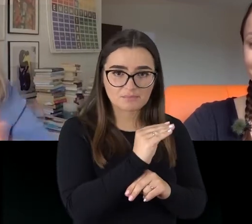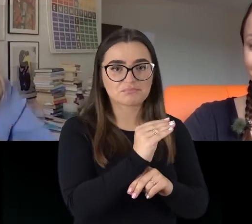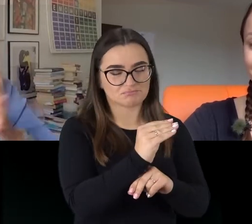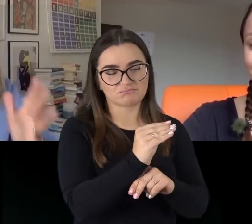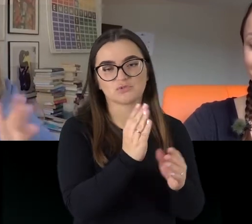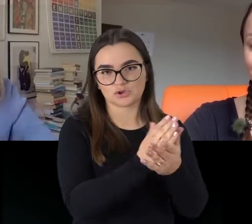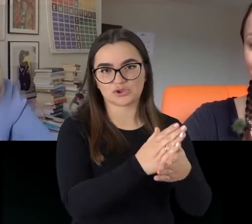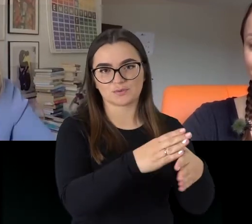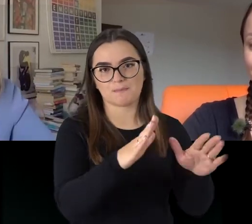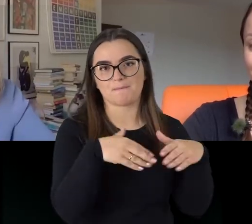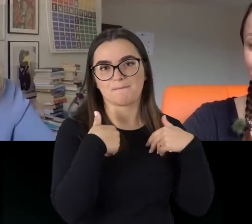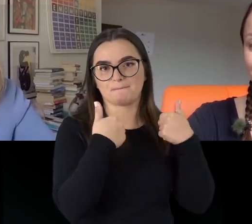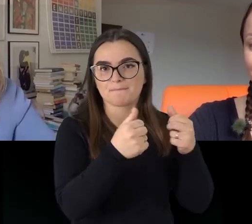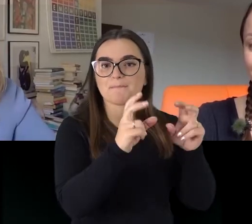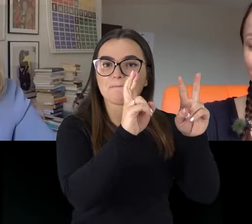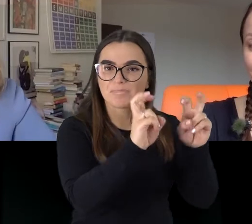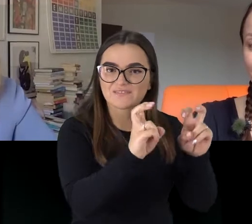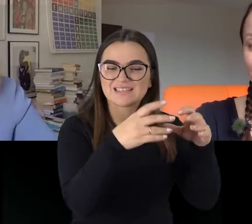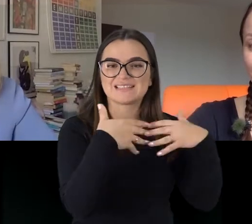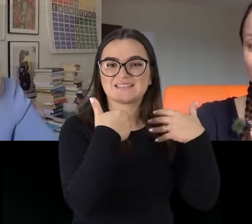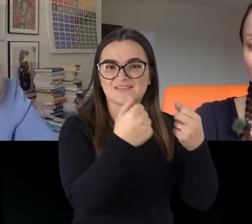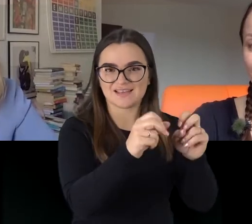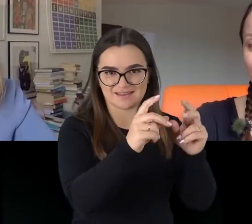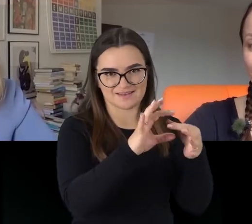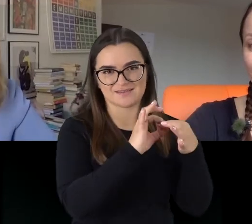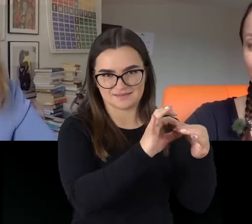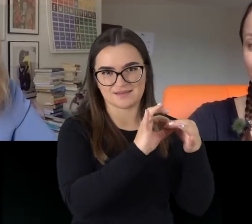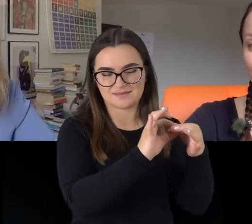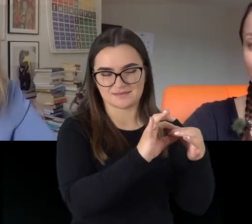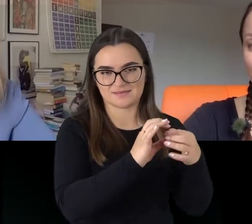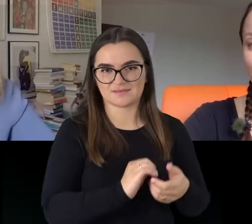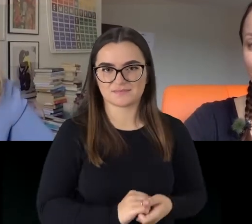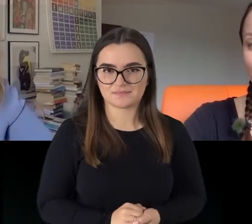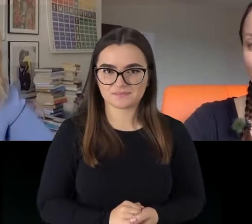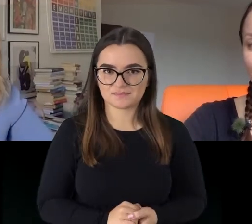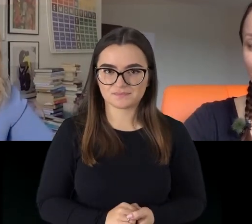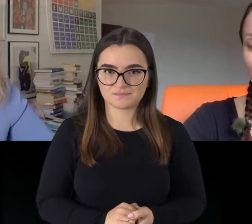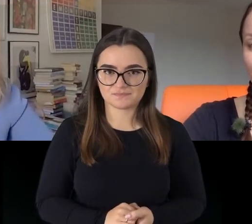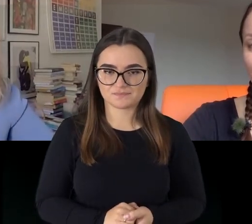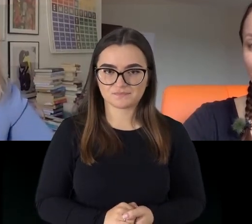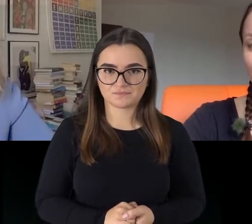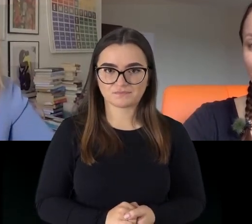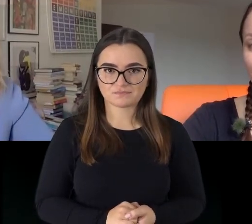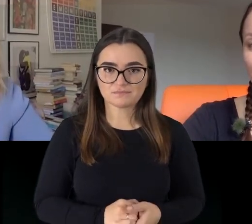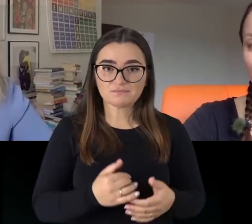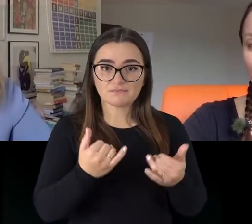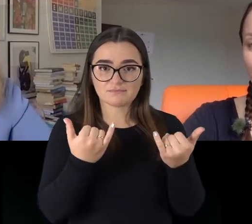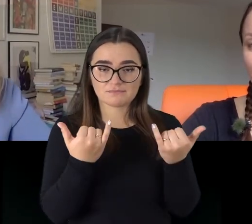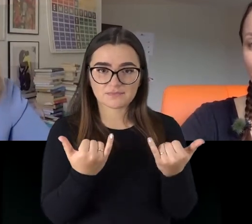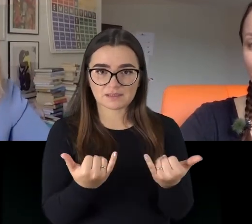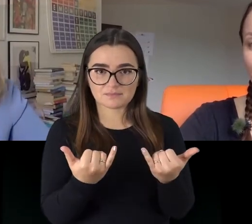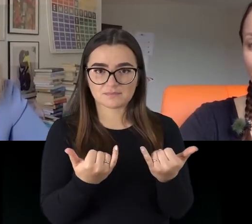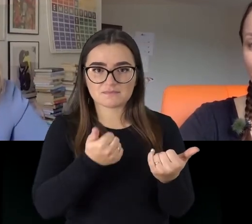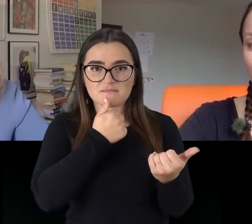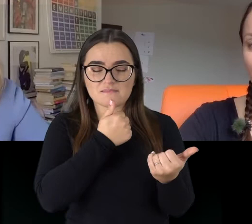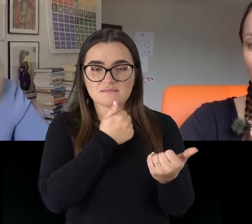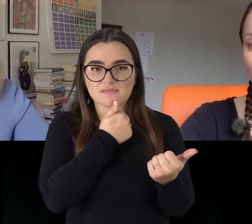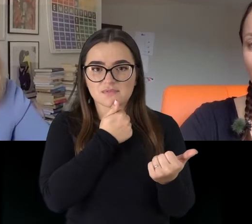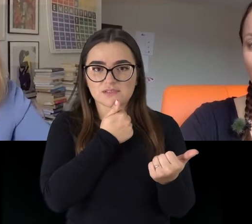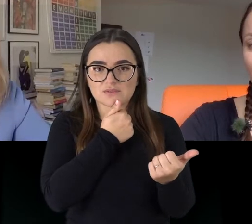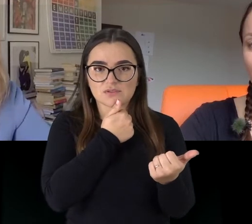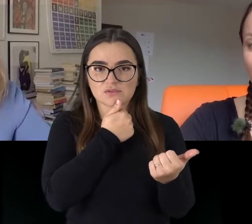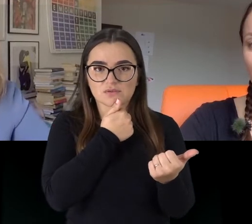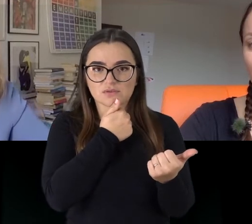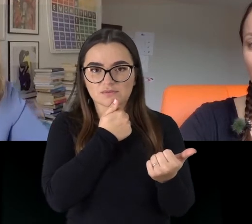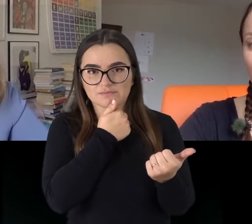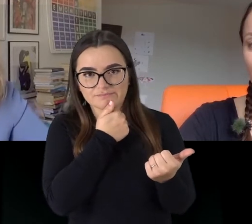trivialiai kalbu, aišku, labai taip supaprastindama, bet jie būtų saugus ir sveiki. Dabar aš tikrai neatimu galimybės ir